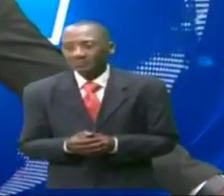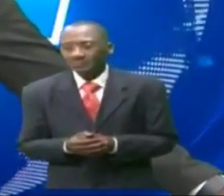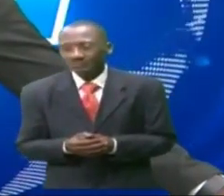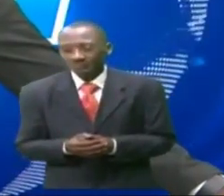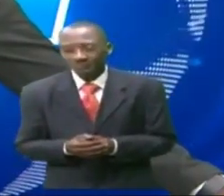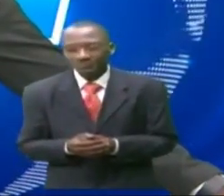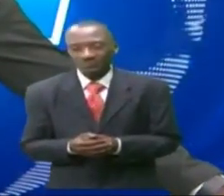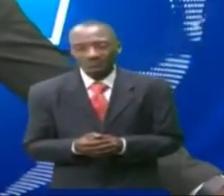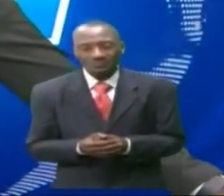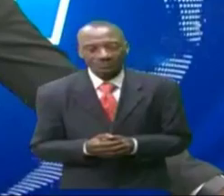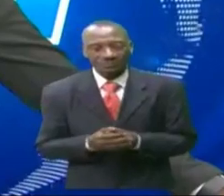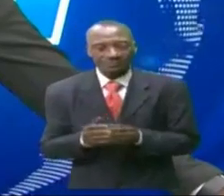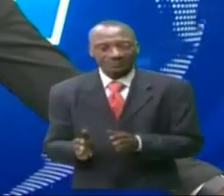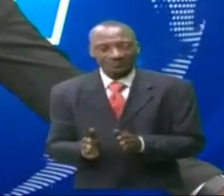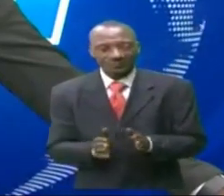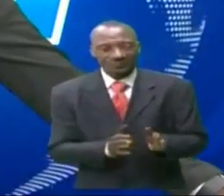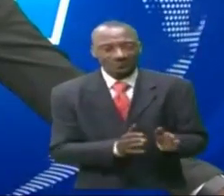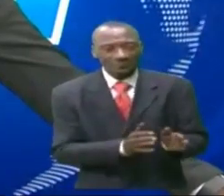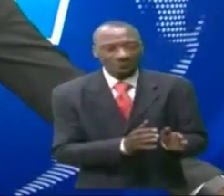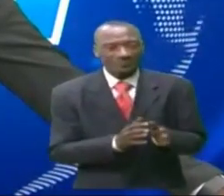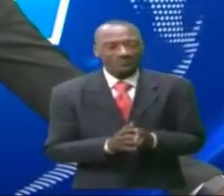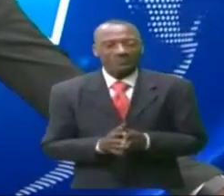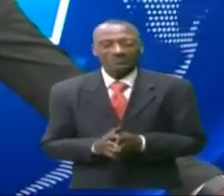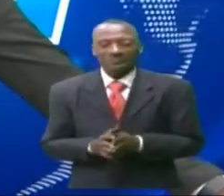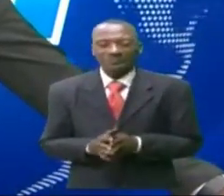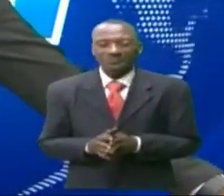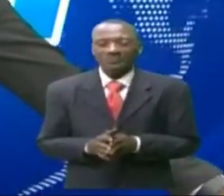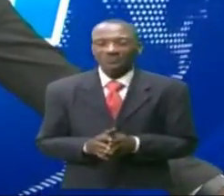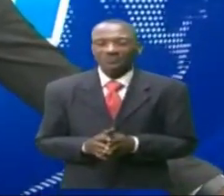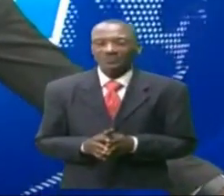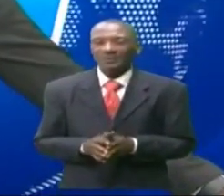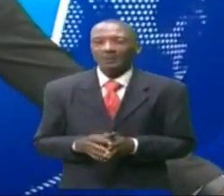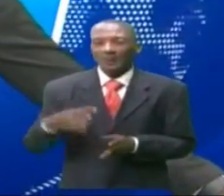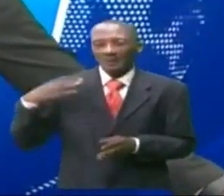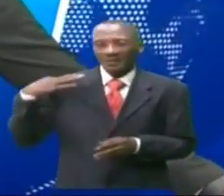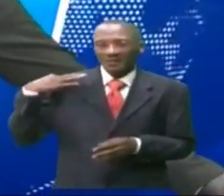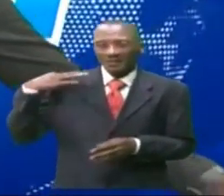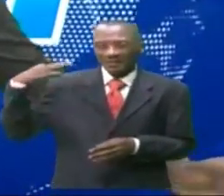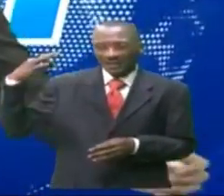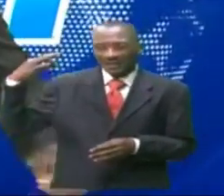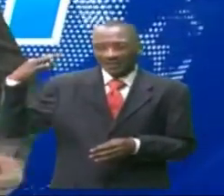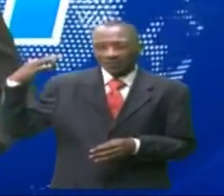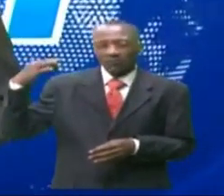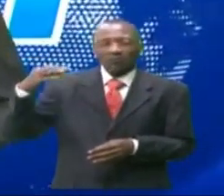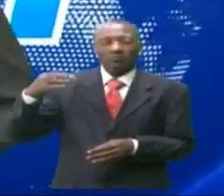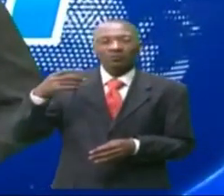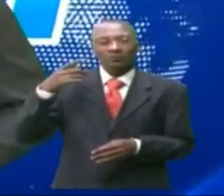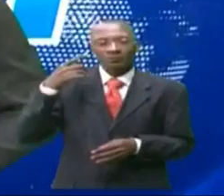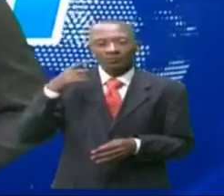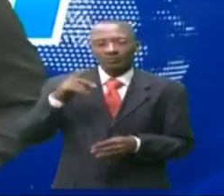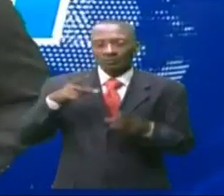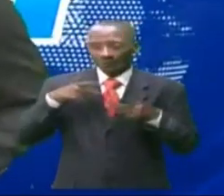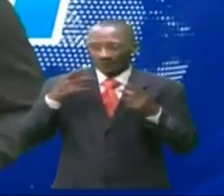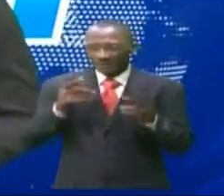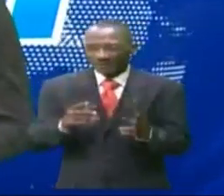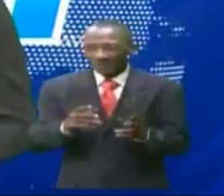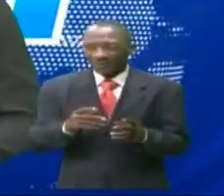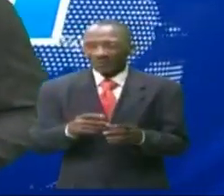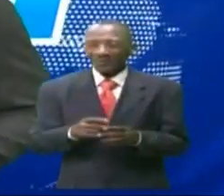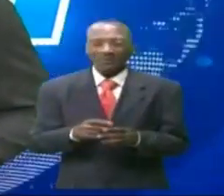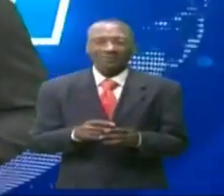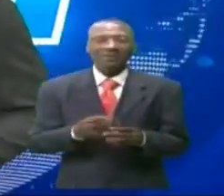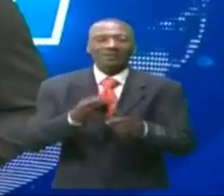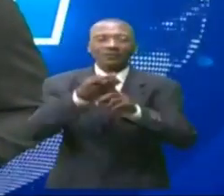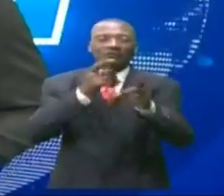délégation de pasteurs de Kinshasa reçue à Abidjan par l'ambassadeur RD congolais accrédité en Côte d'Ivoire. Le pourquoi de cette